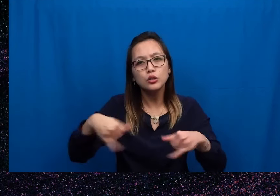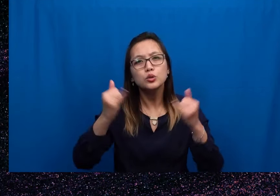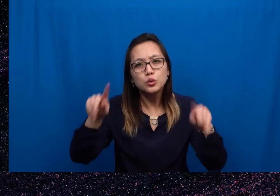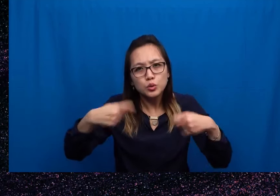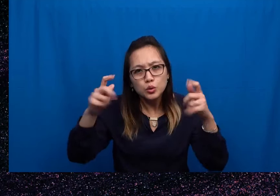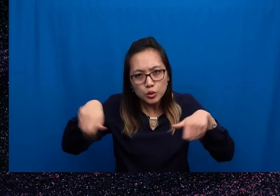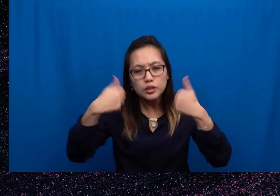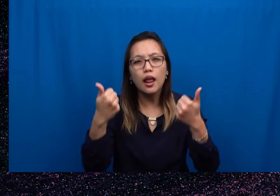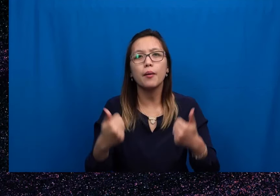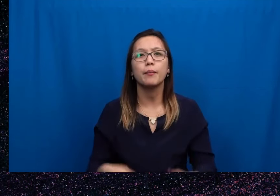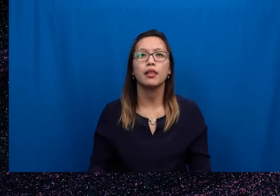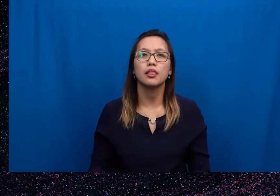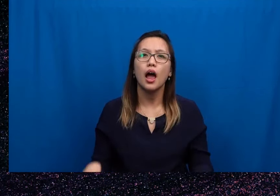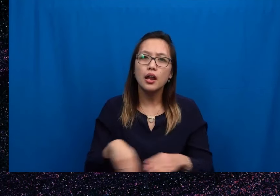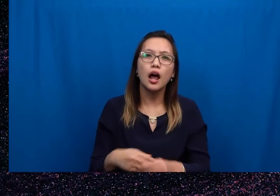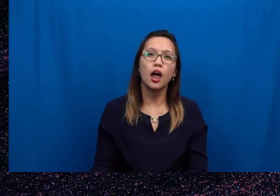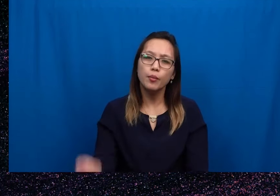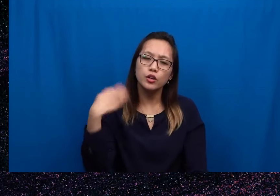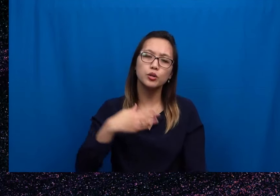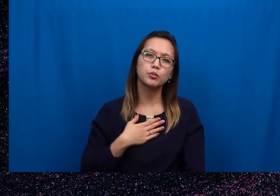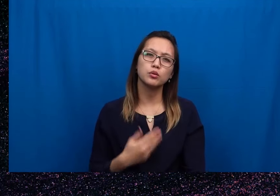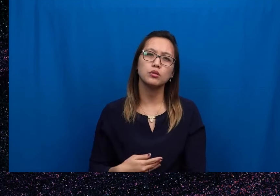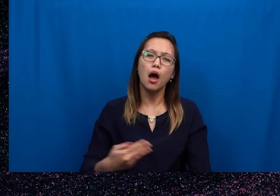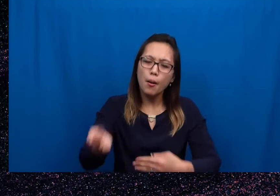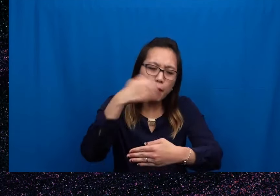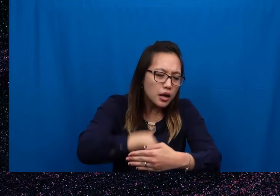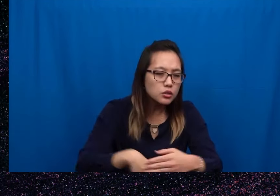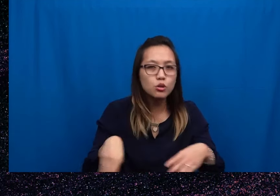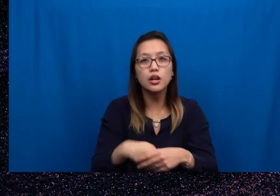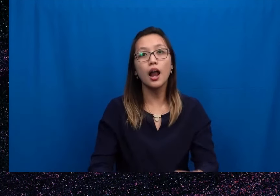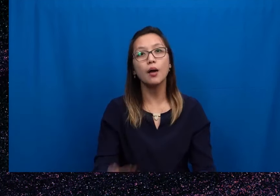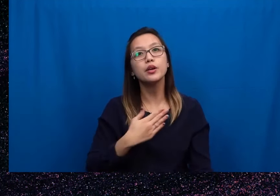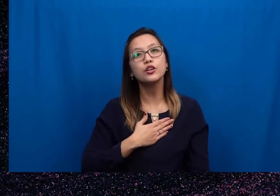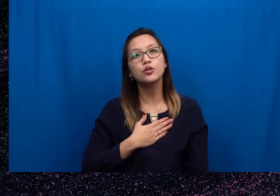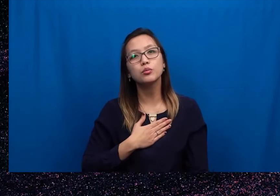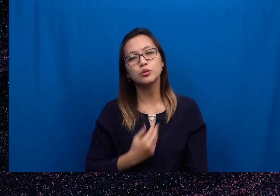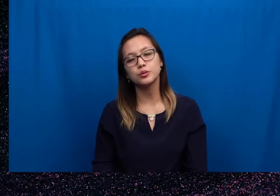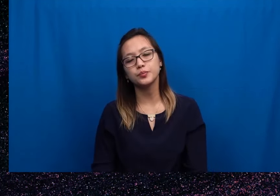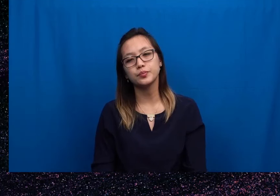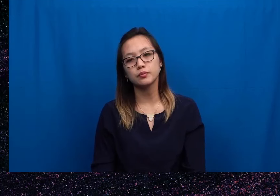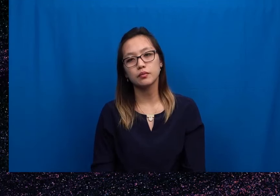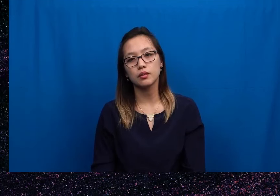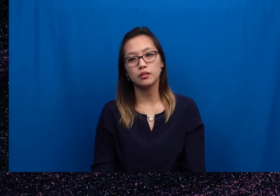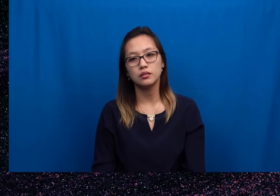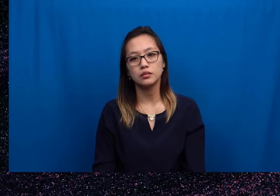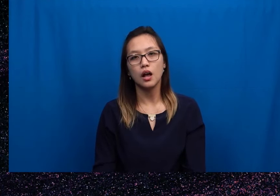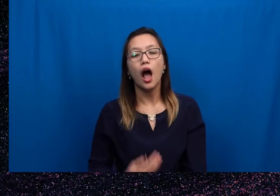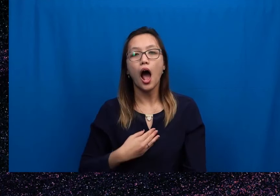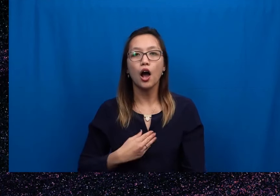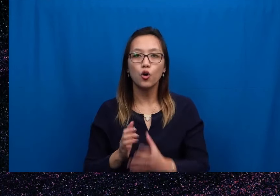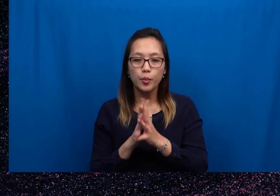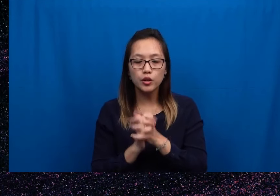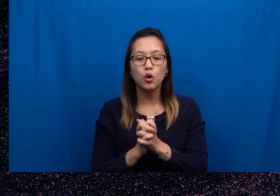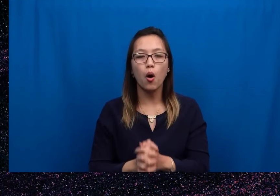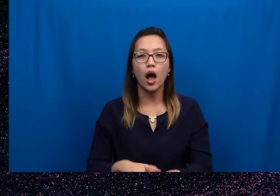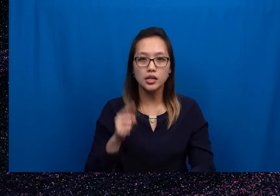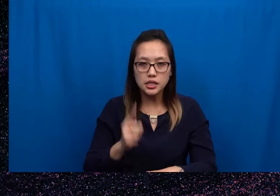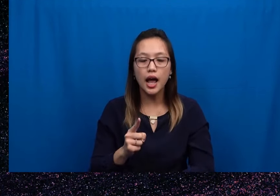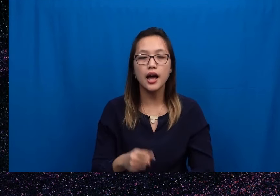Masuklah dalam hidupku. Masuklah dalam hidupku Tuhan. Hamba berdoa saat ini Tuhan, untuk